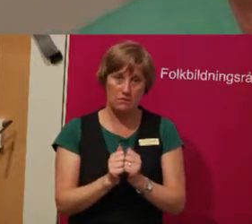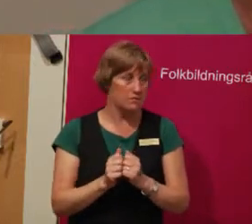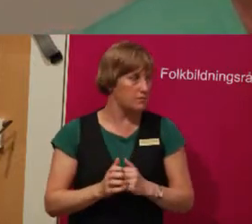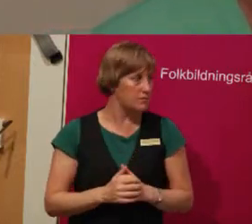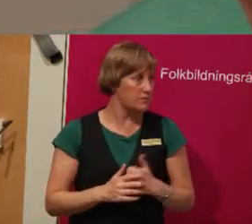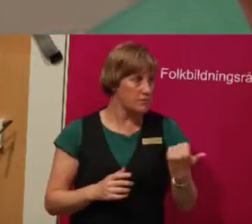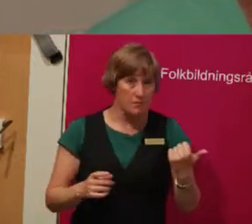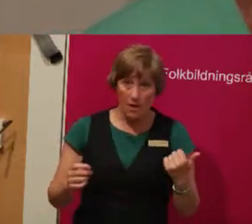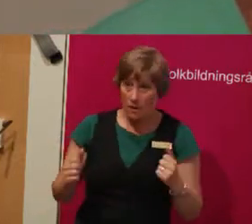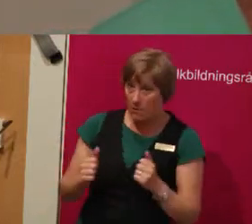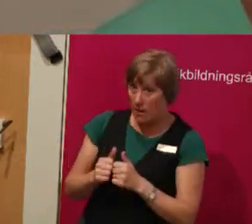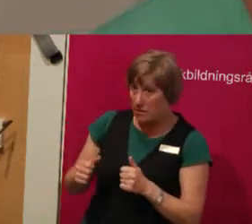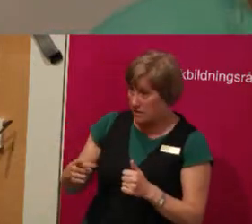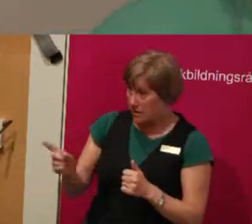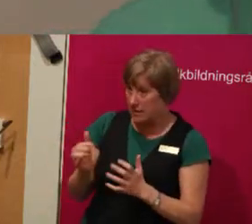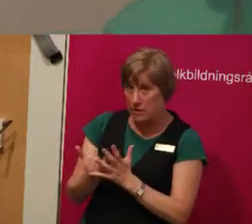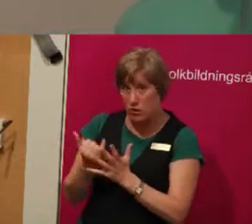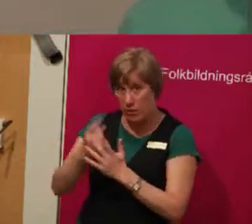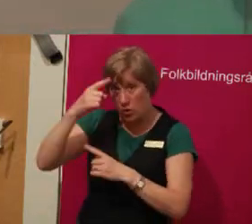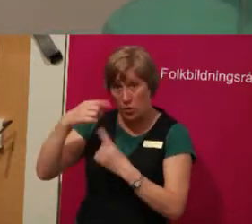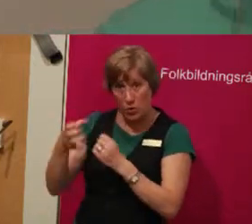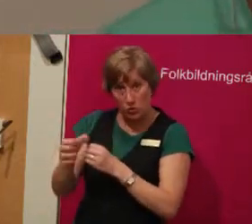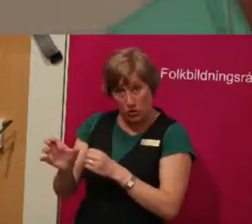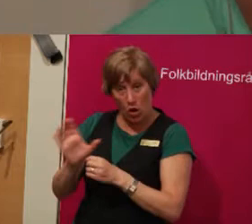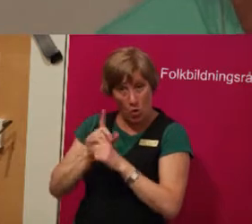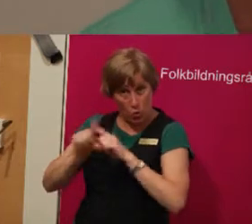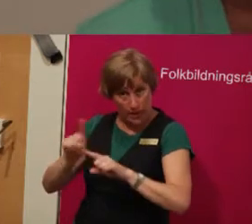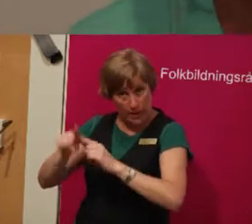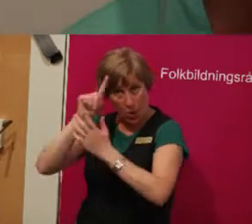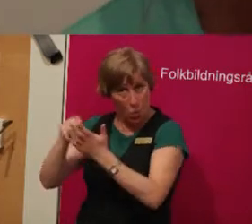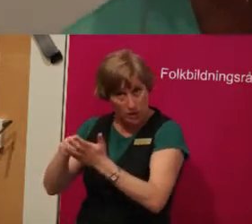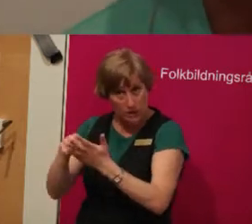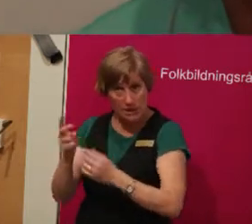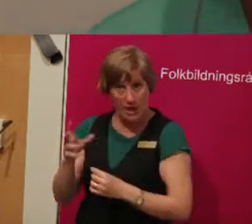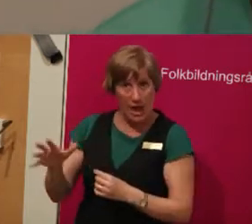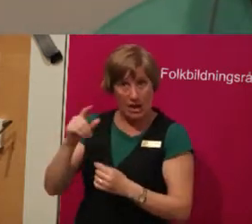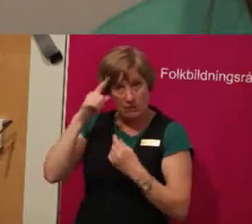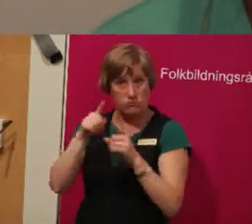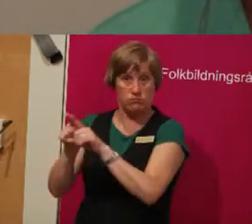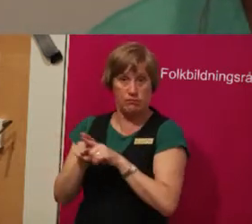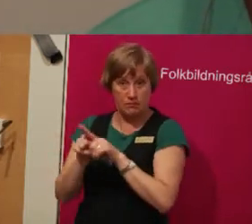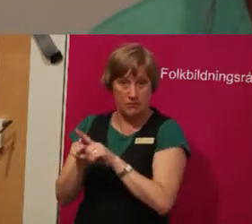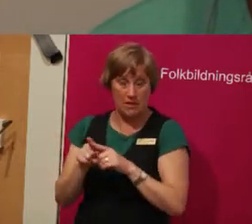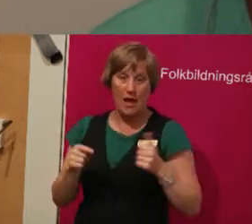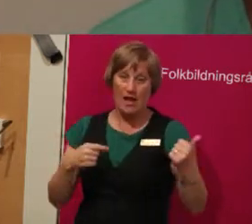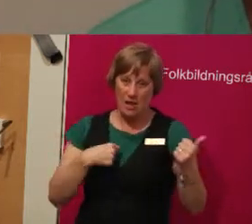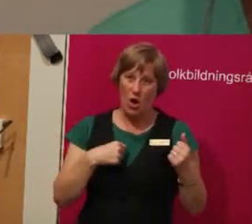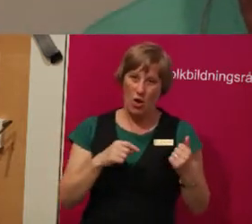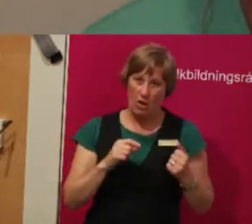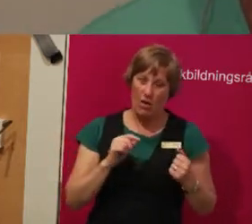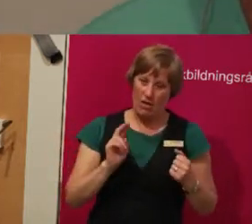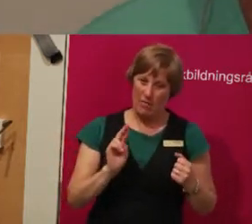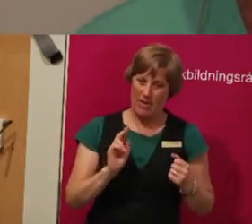era åsikter er åt där i kulturutskottet när det gäller det här? Nej, vi kan väl säga att jag var väldigt orolig när vi fick den borgerliga